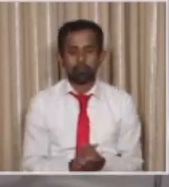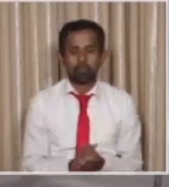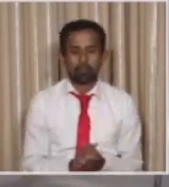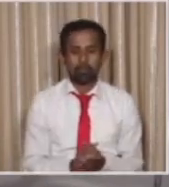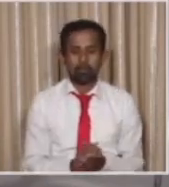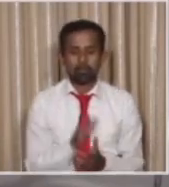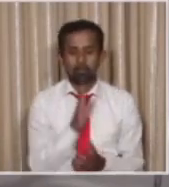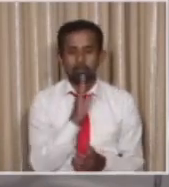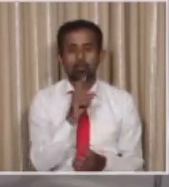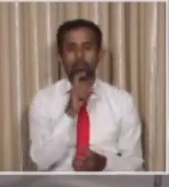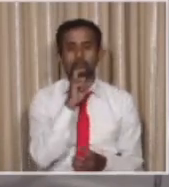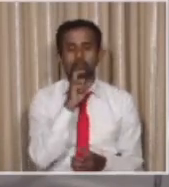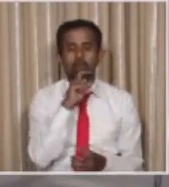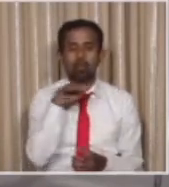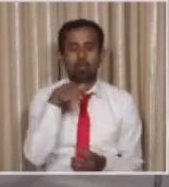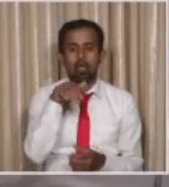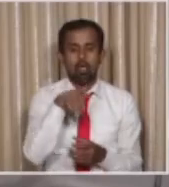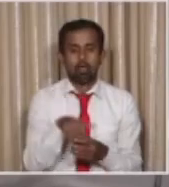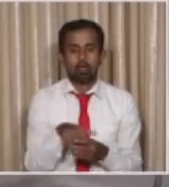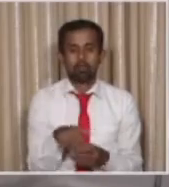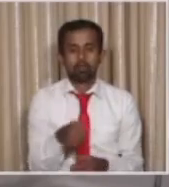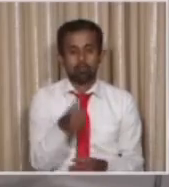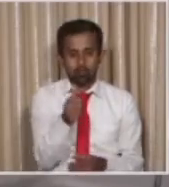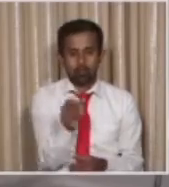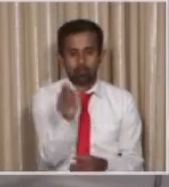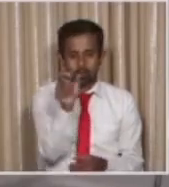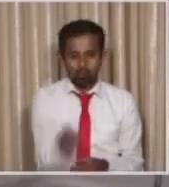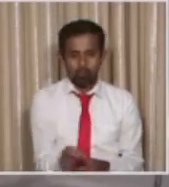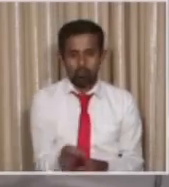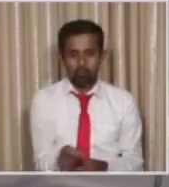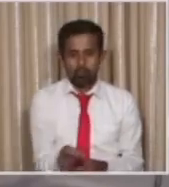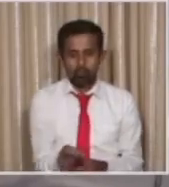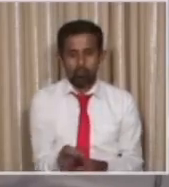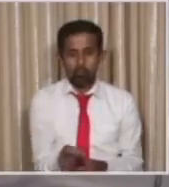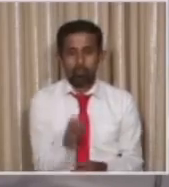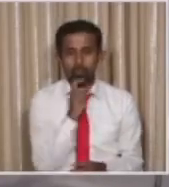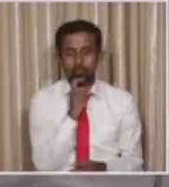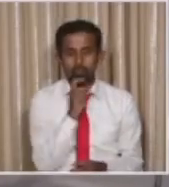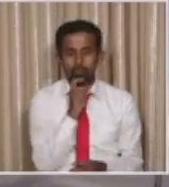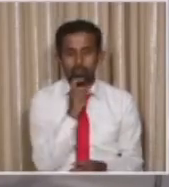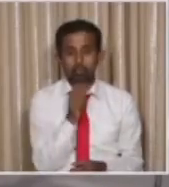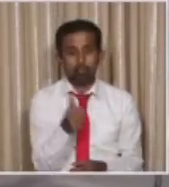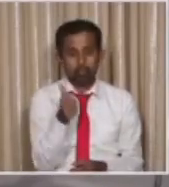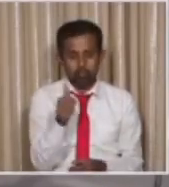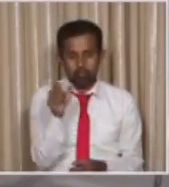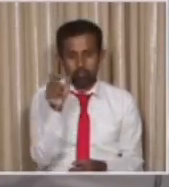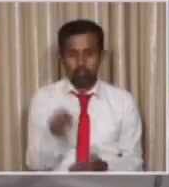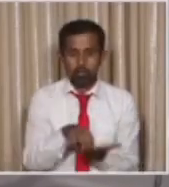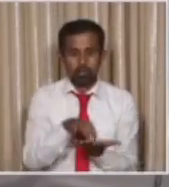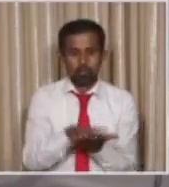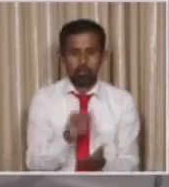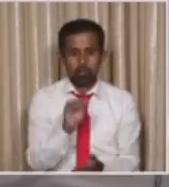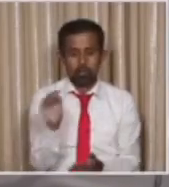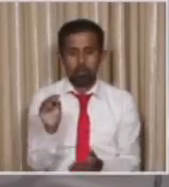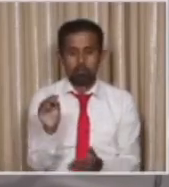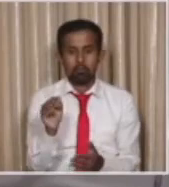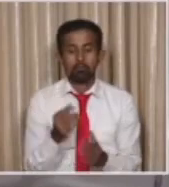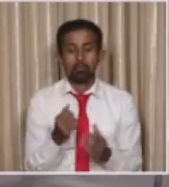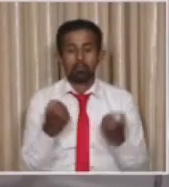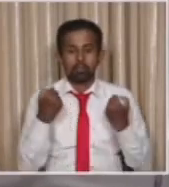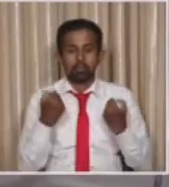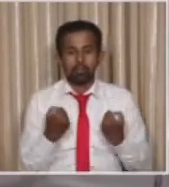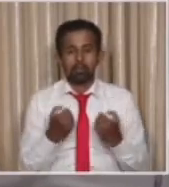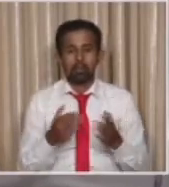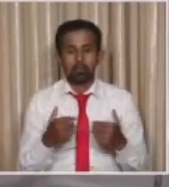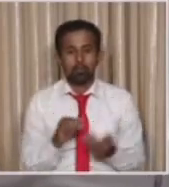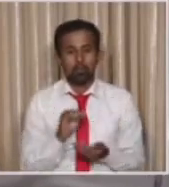सामान्य अधिकरणयकदि निवेदिकरु के अधिकरण वगे निवेदिकरु के तीरने उनोत्तुमट में सभापति दूरे तव